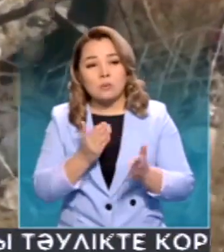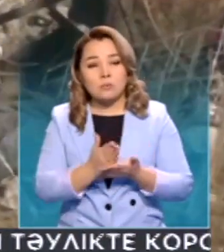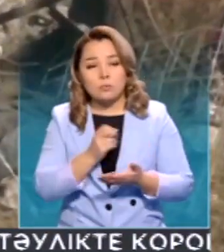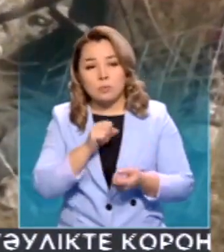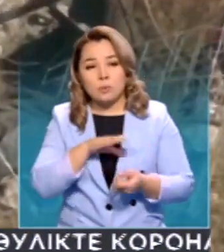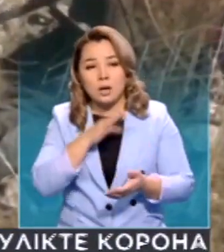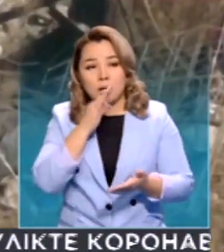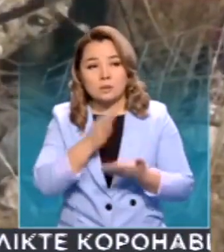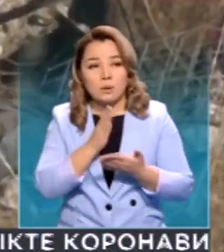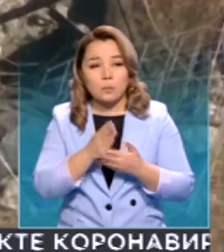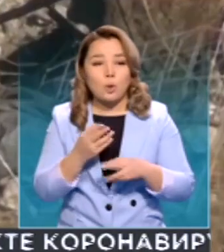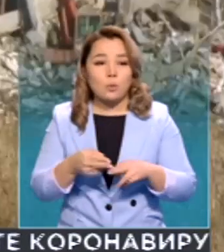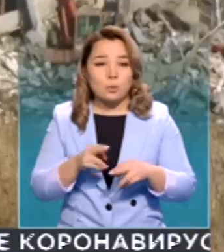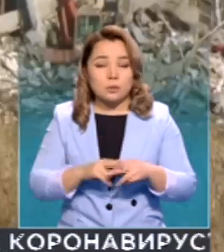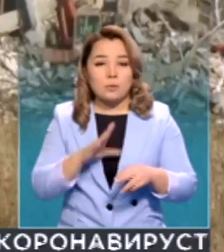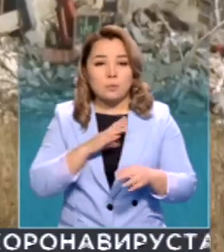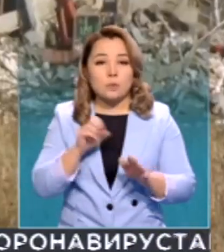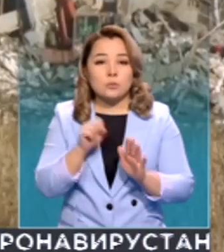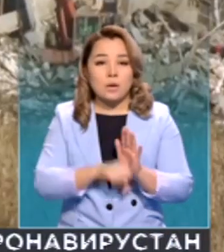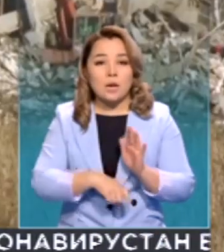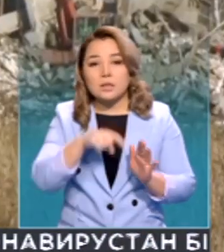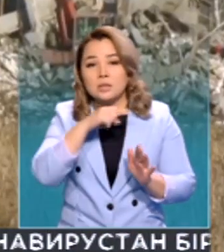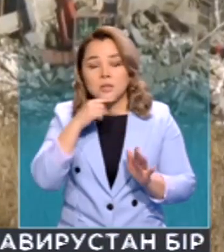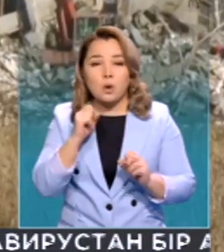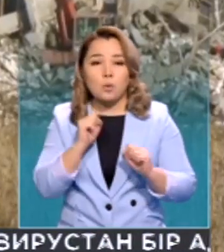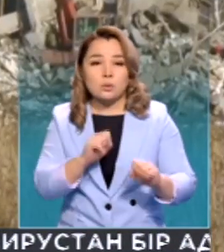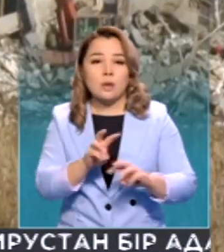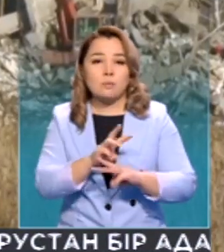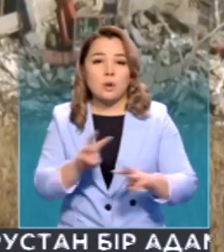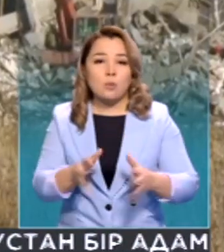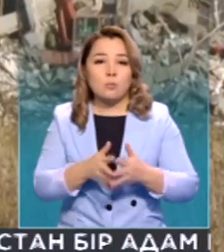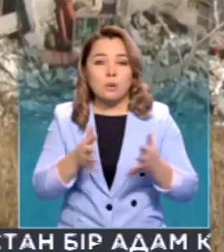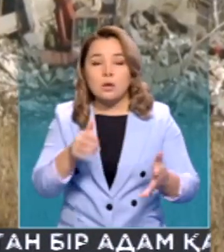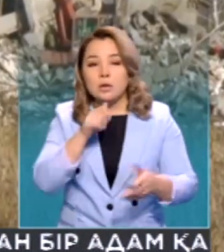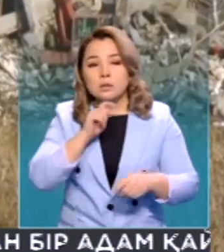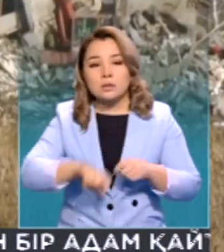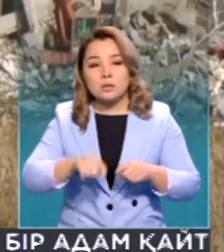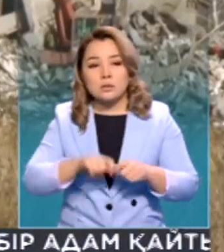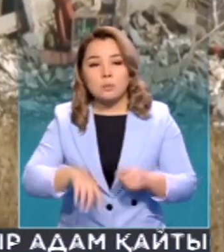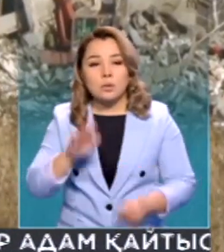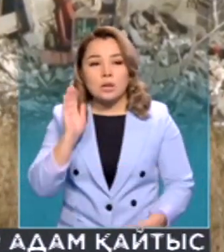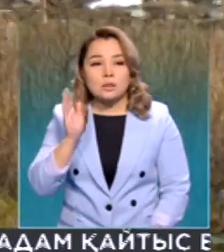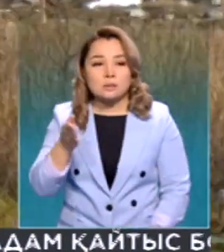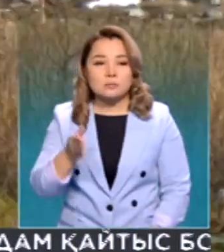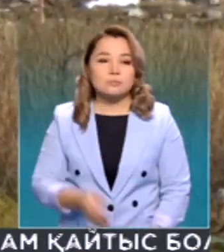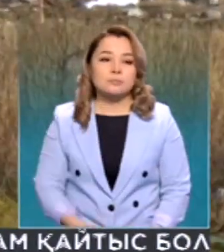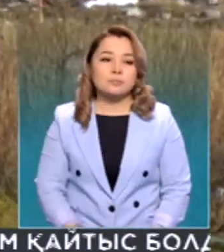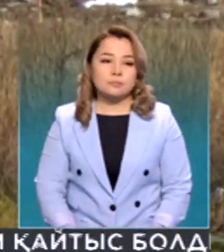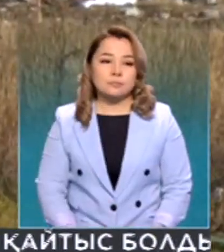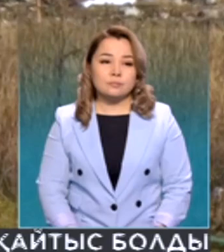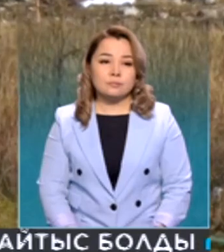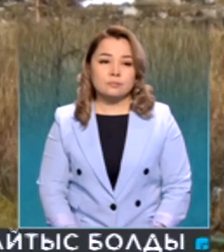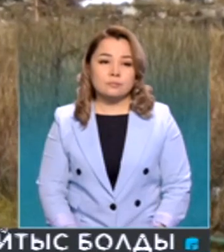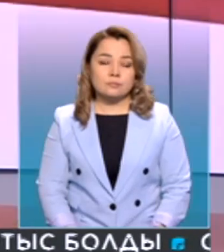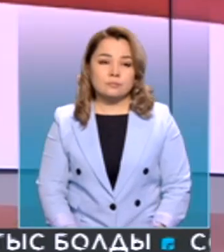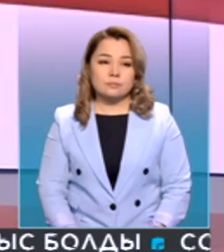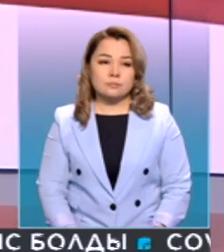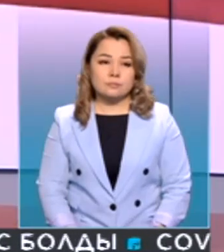мүмкін. Қазір осы қырғын үшін Ресей қорғаныс министрлігі үлкен сынға ұшырап жатыр.